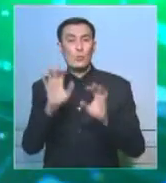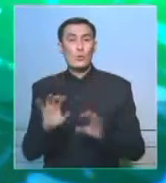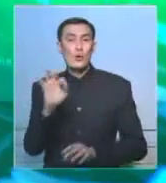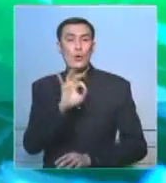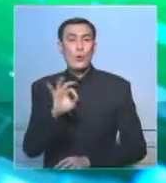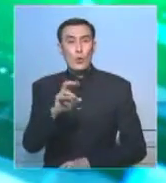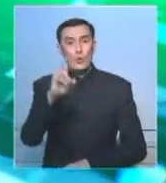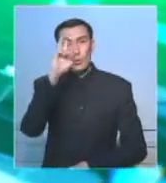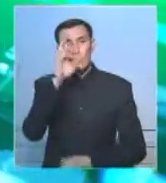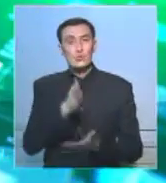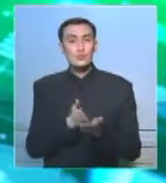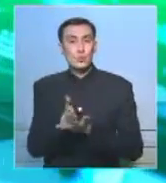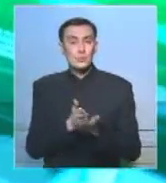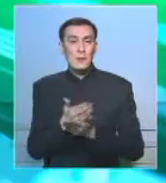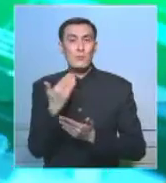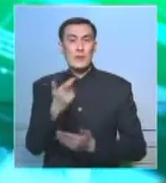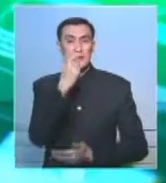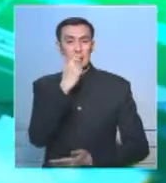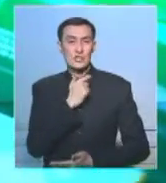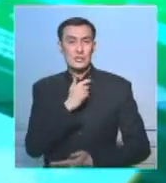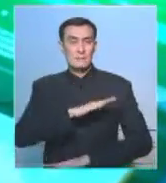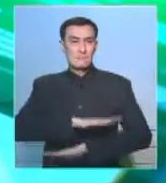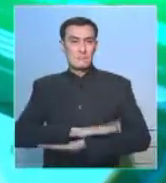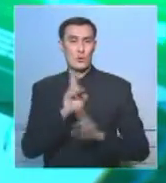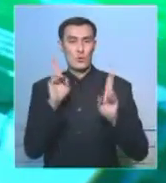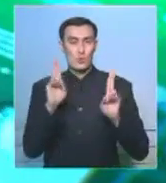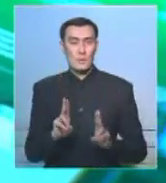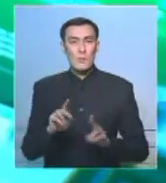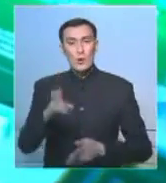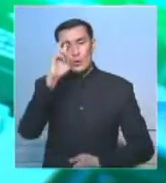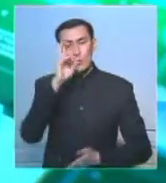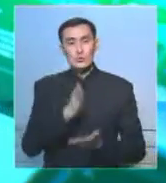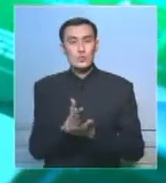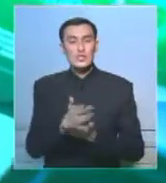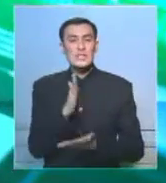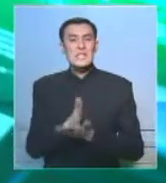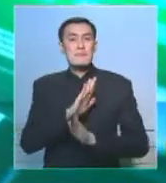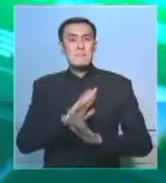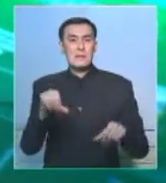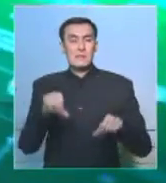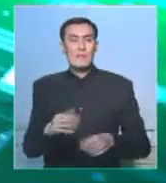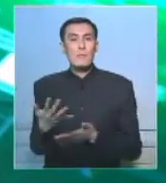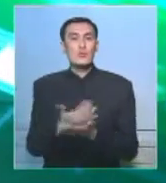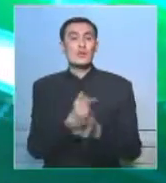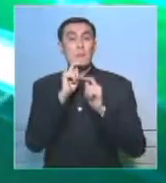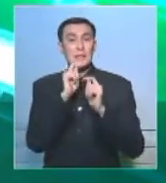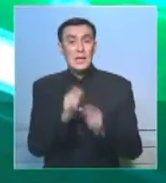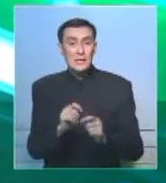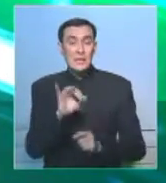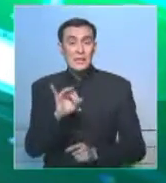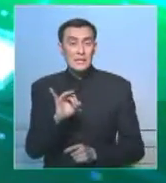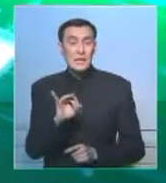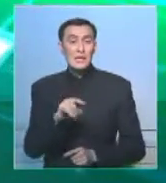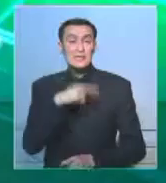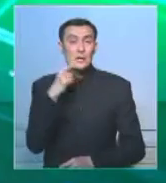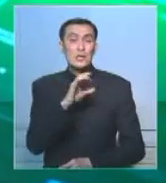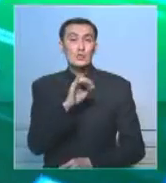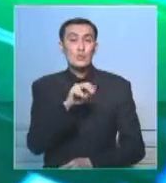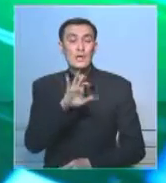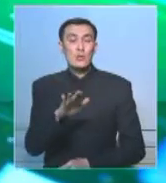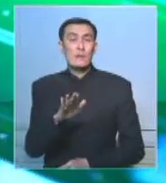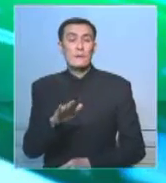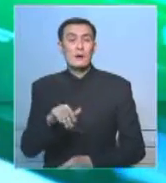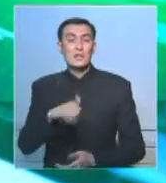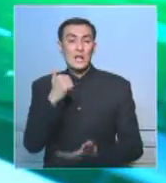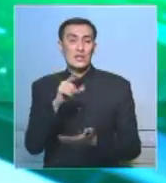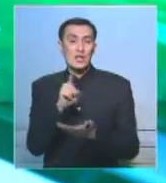закон о госслужбе. По этическим нормам госслужащие не имеют права получать презенты. И их, отметил Бахыт Султанов,